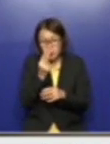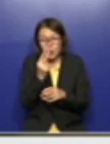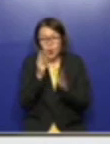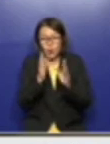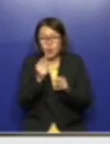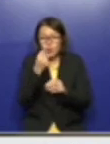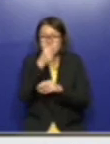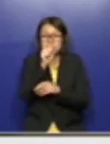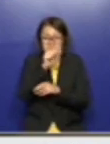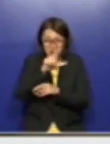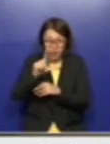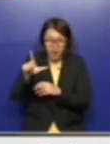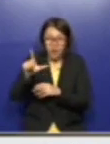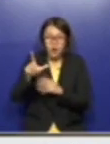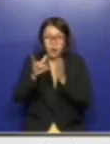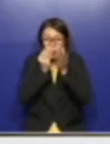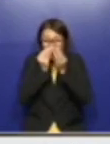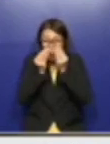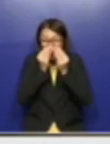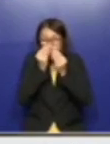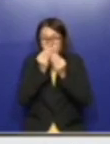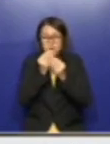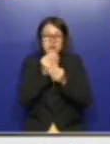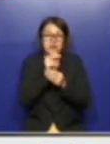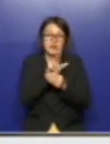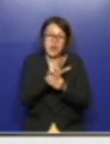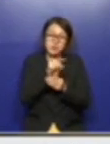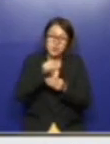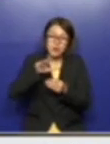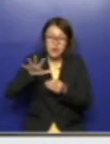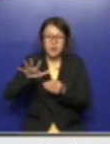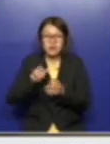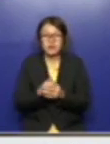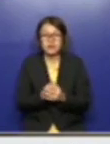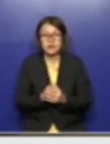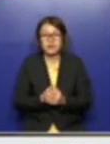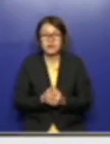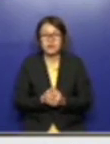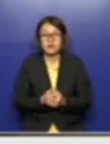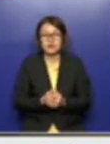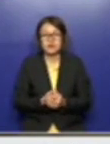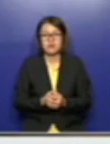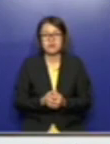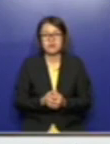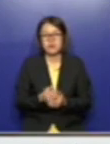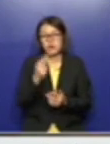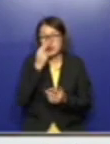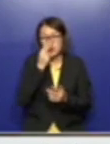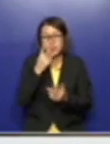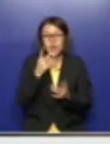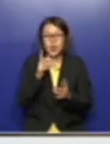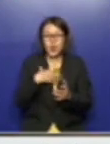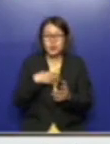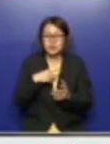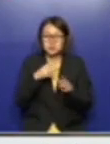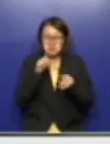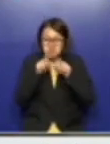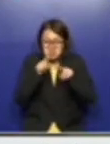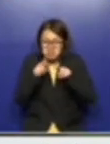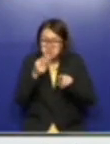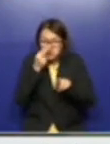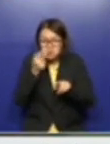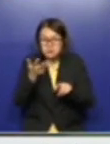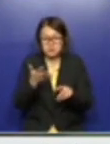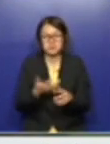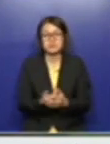คนก็ตกสปอตละ3บาท5บาทก็ท่านบอกอย่างนี้ท่านบอกว่าท่านไม่ได้ดูเรตติ้งไม่ได้ใช้เรตติ้งแต่ท่านประธาน